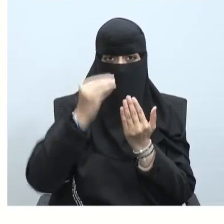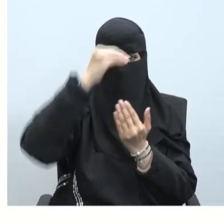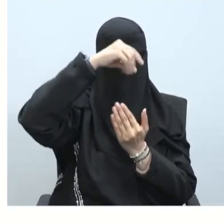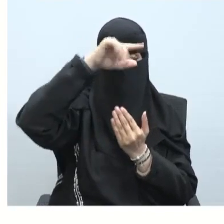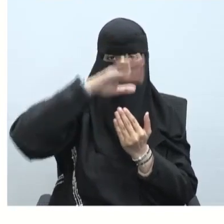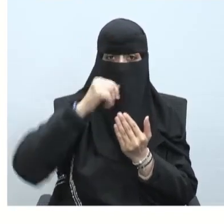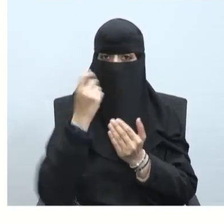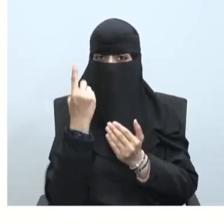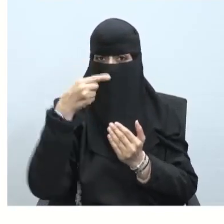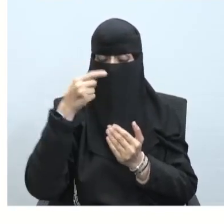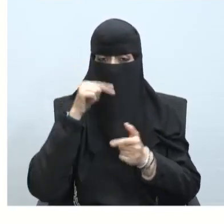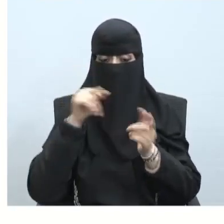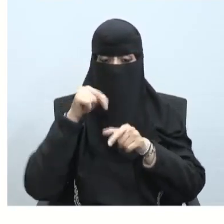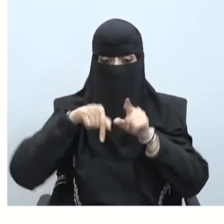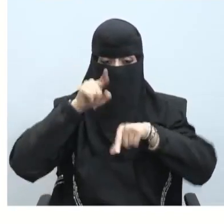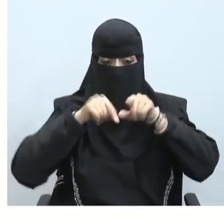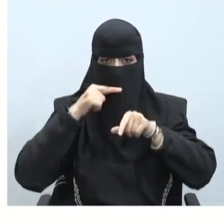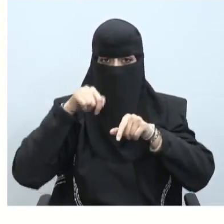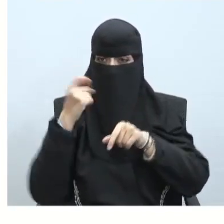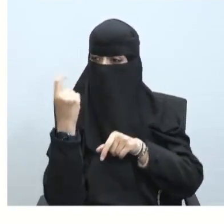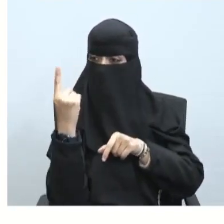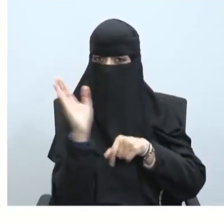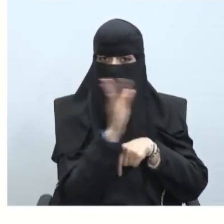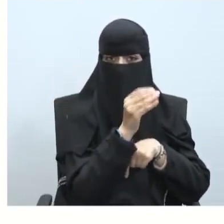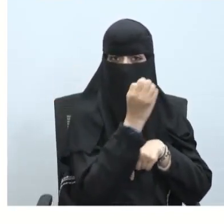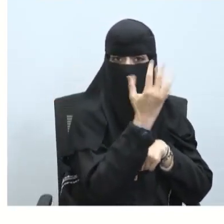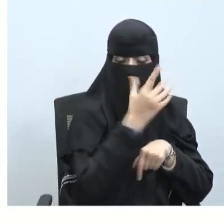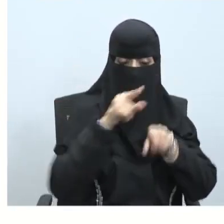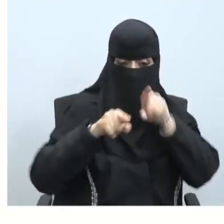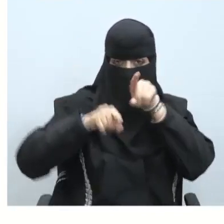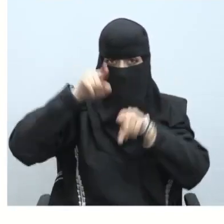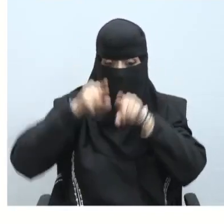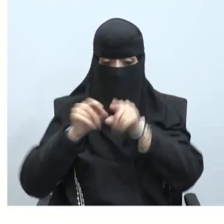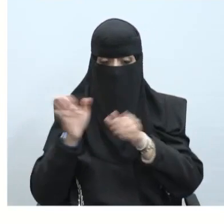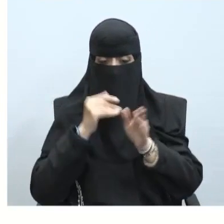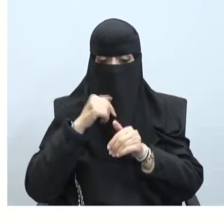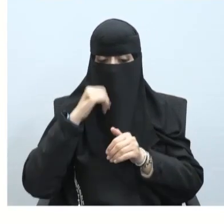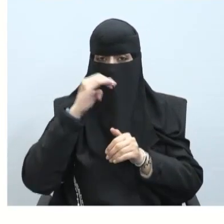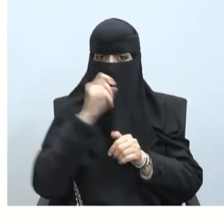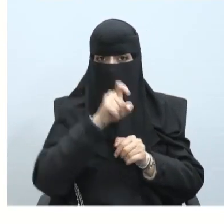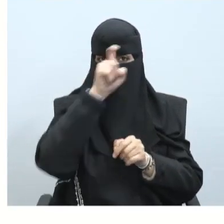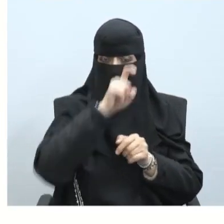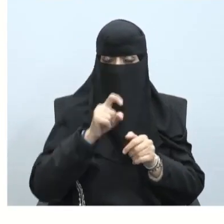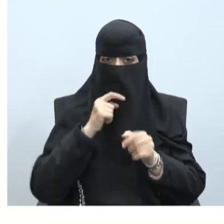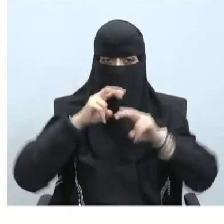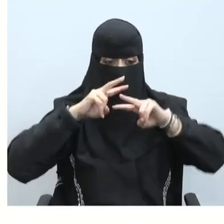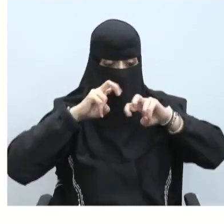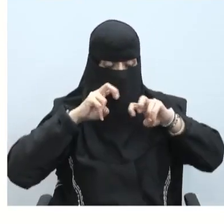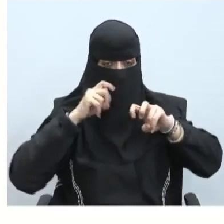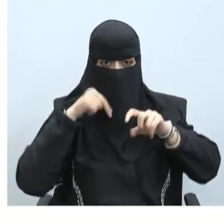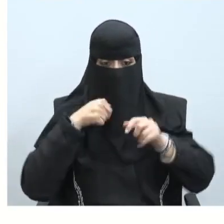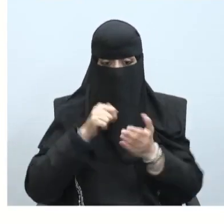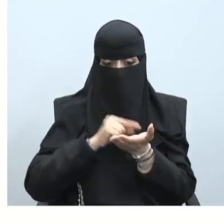تمييز الورقه النقديه من فئه ريال وفئه خمس ريالات كذلك حل المساله